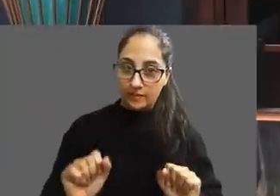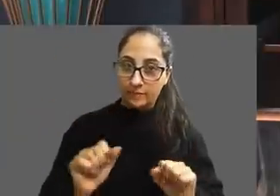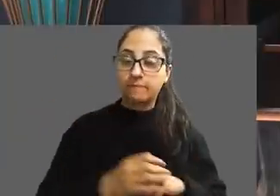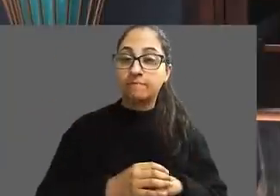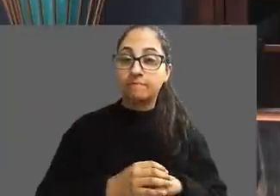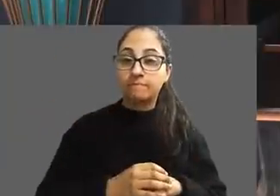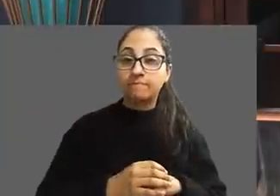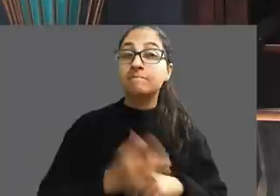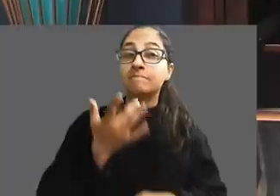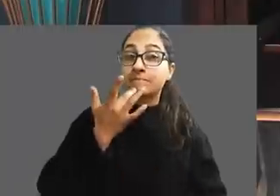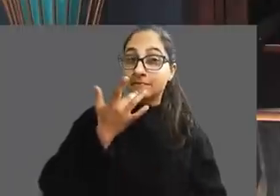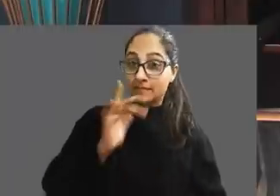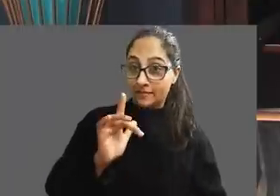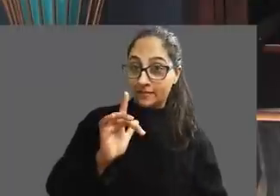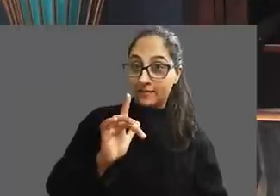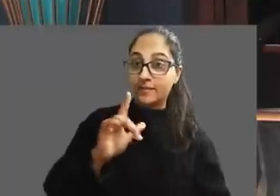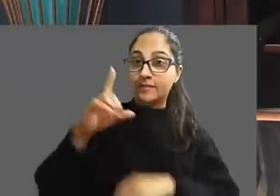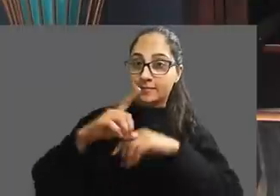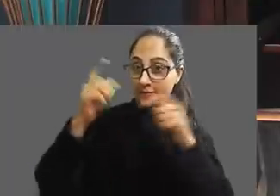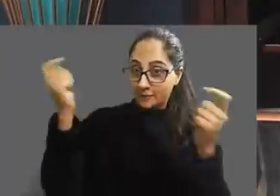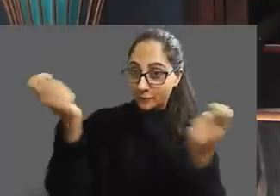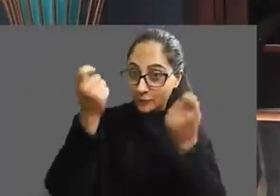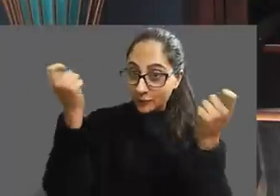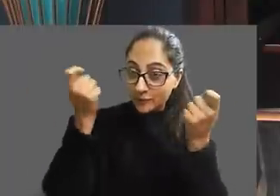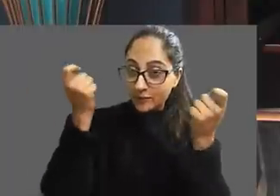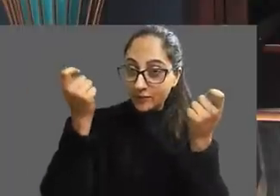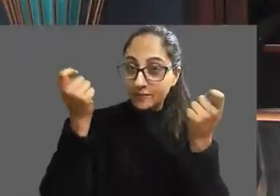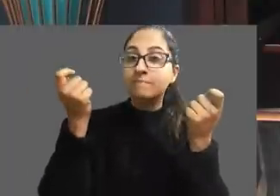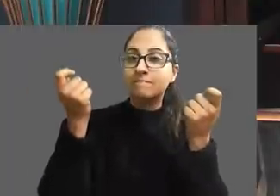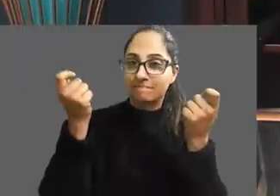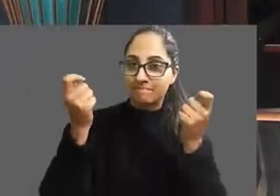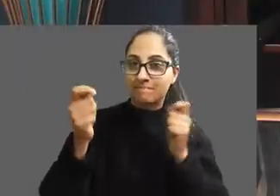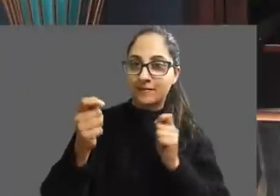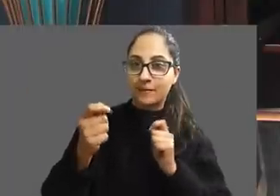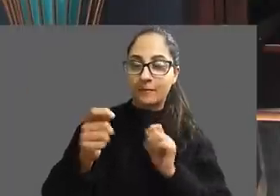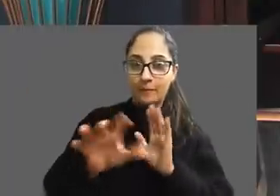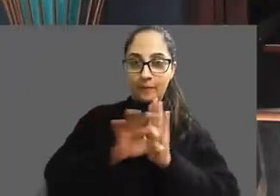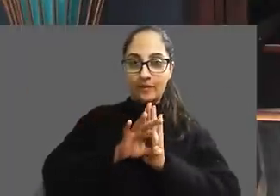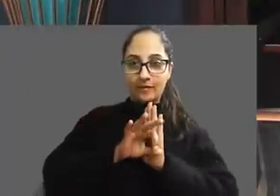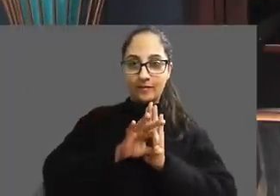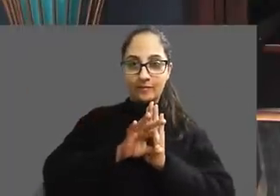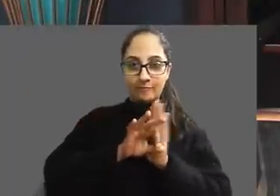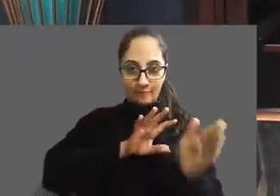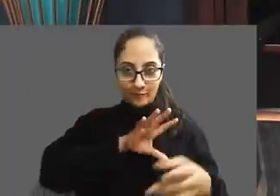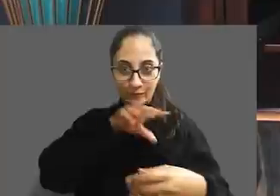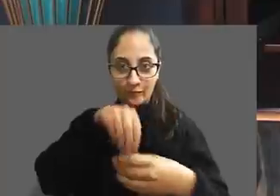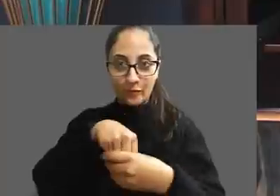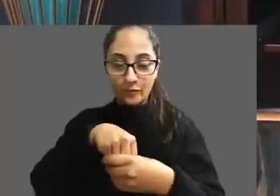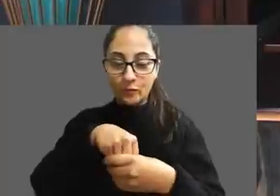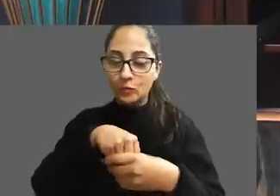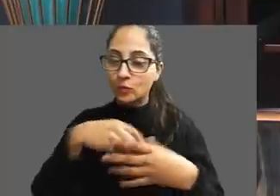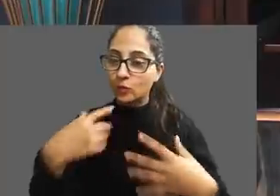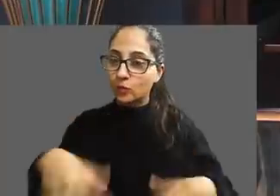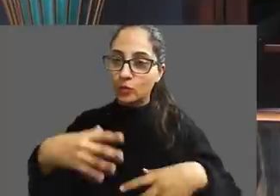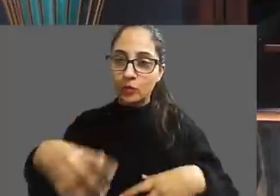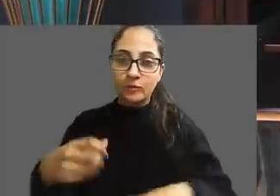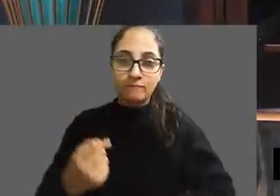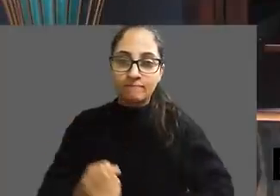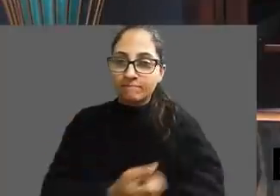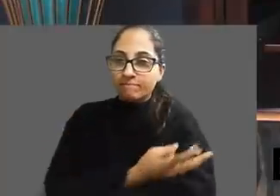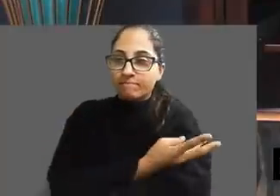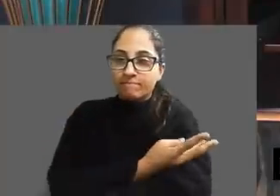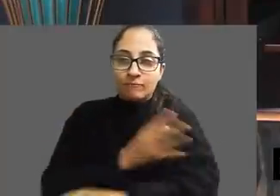حضور مولانا حاضرمان اجرای قصیده داشته باشم. و من خیلی ها شکر گذارم که با آرزویم